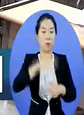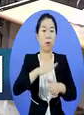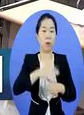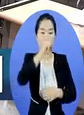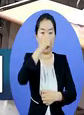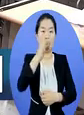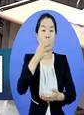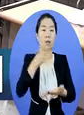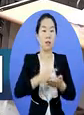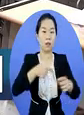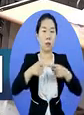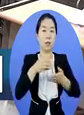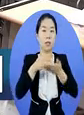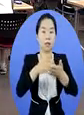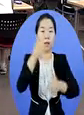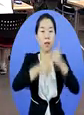예산정책 제안대회를 개최했습니다.